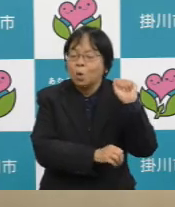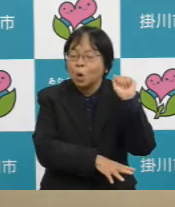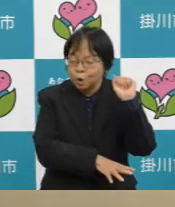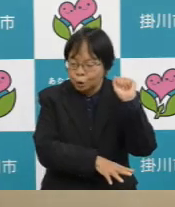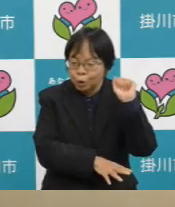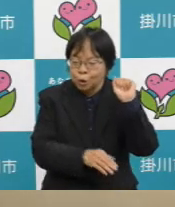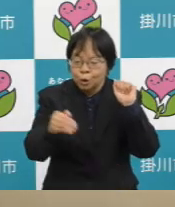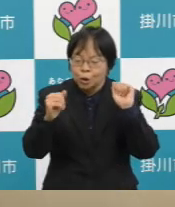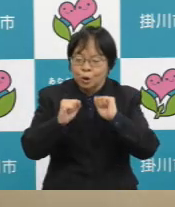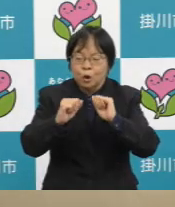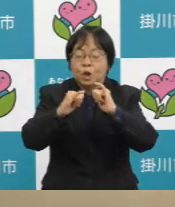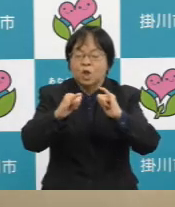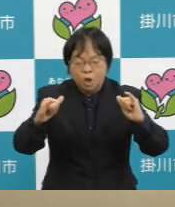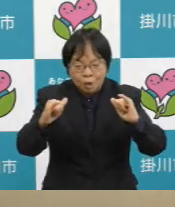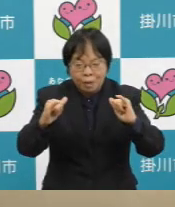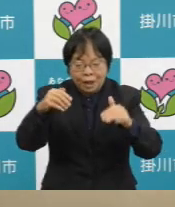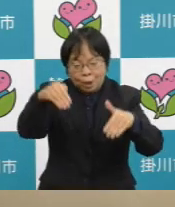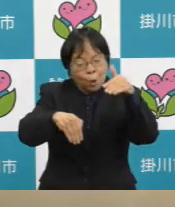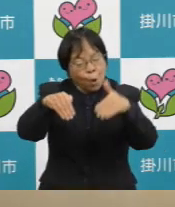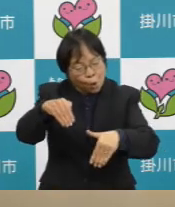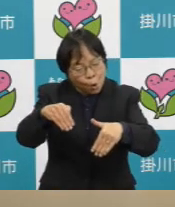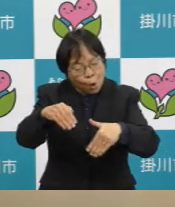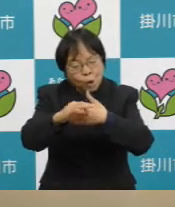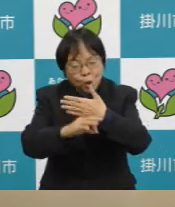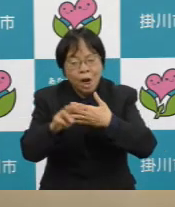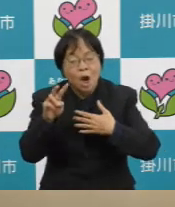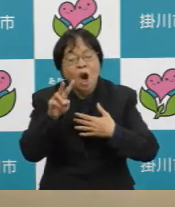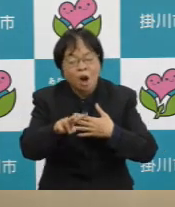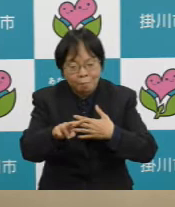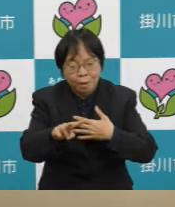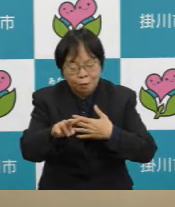と、まあ、50分の1以上の